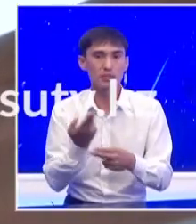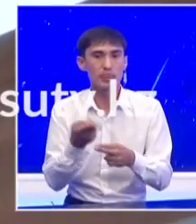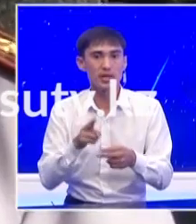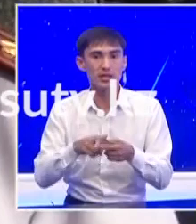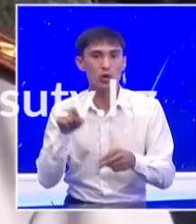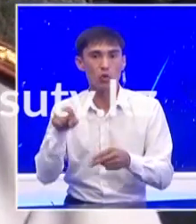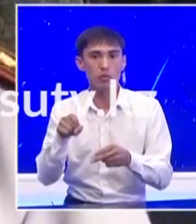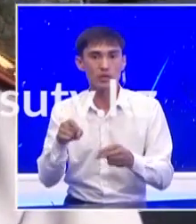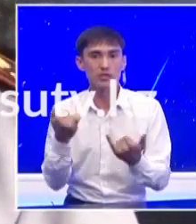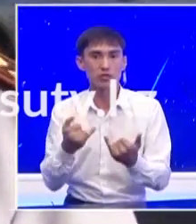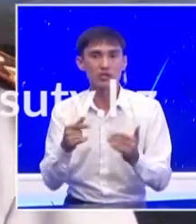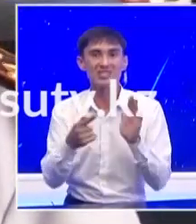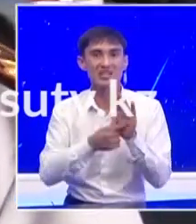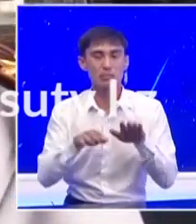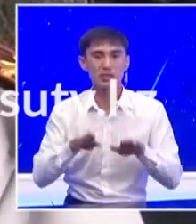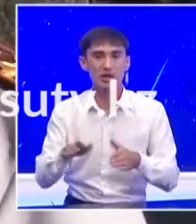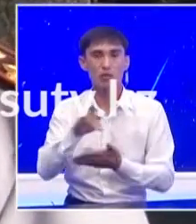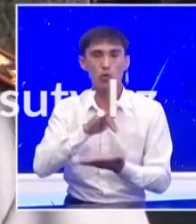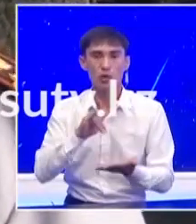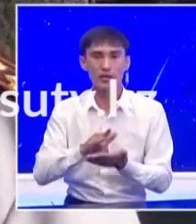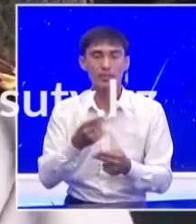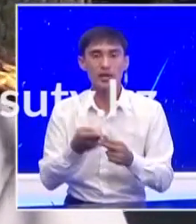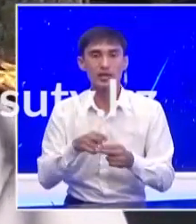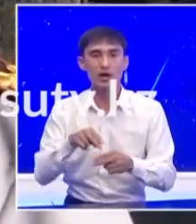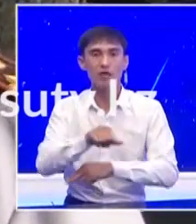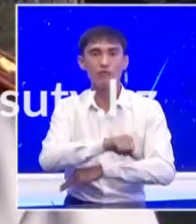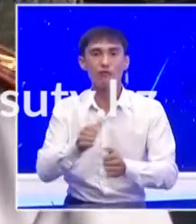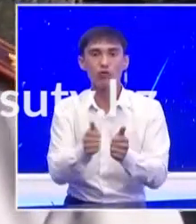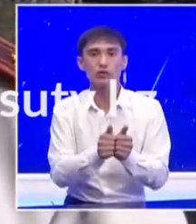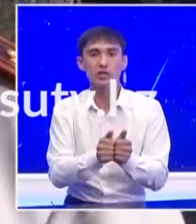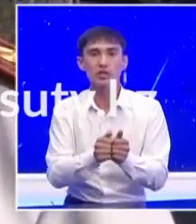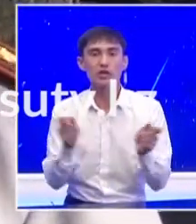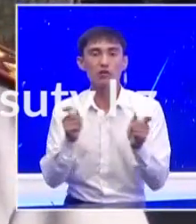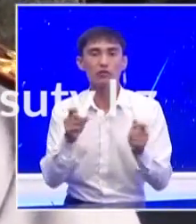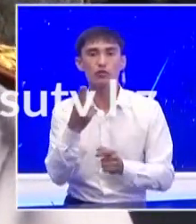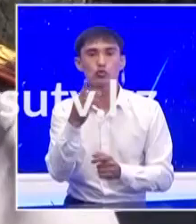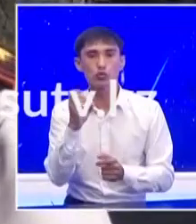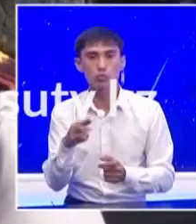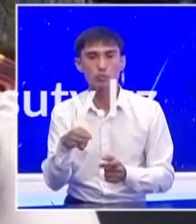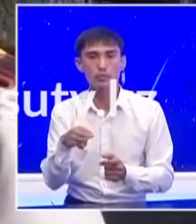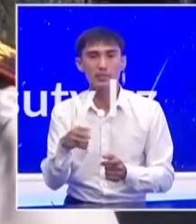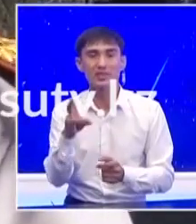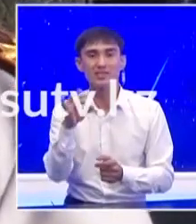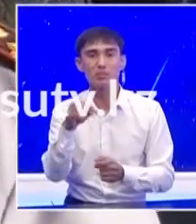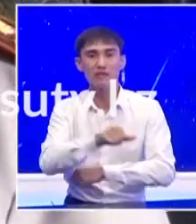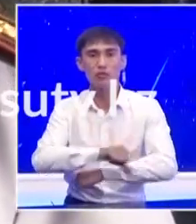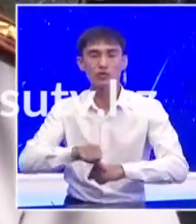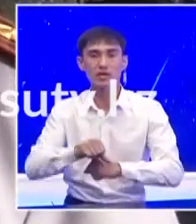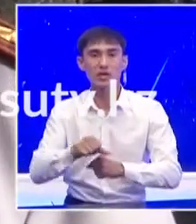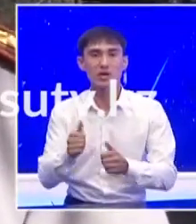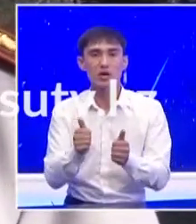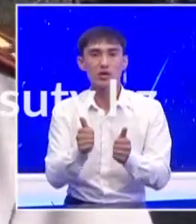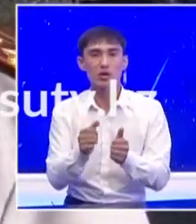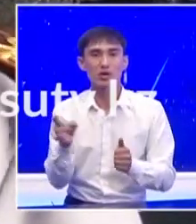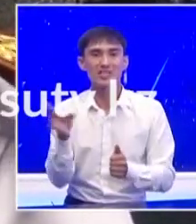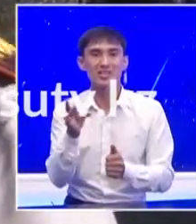мы расположены сейчас на сегодняшний день в 7 местах города. Это получается возле торгового дома ЦУМ по улице Назарбаева, угол улицы Буржансал, около